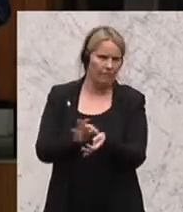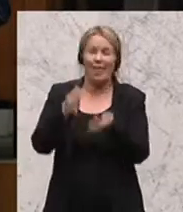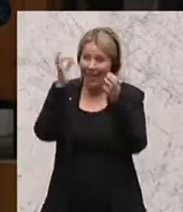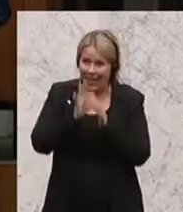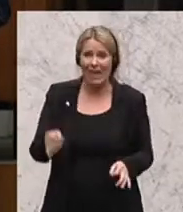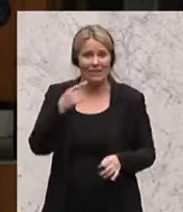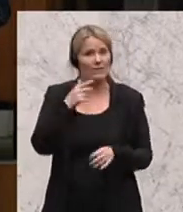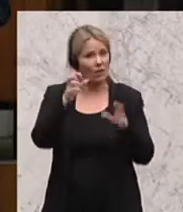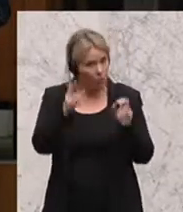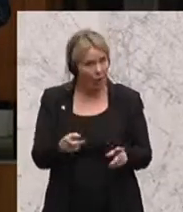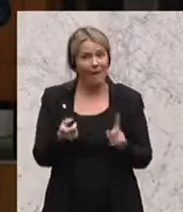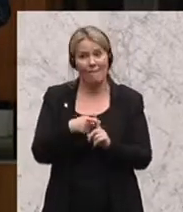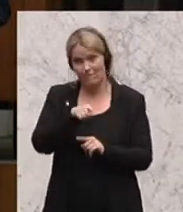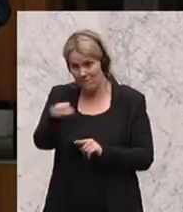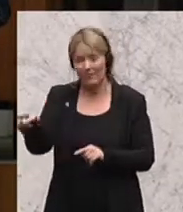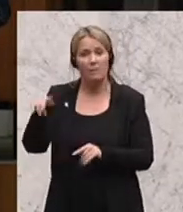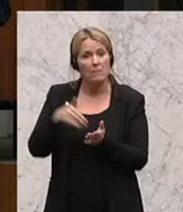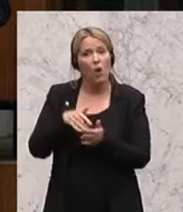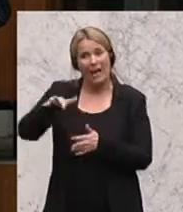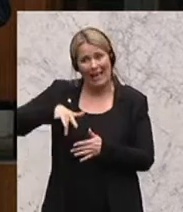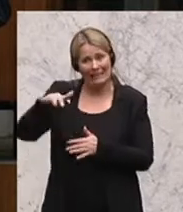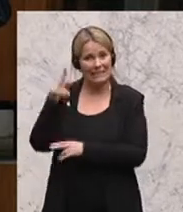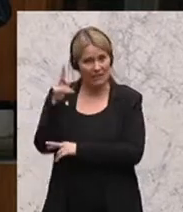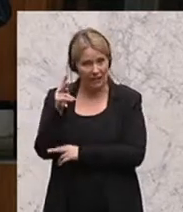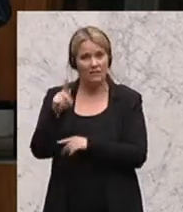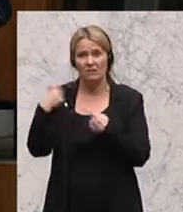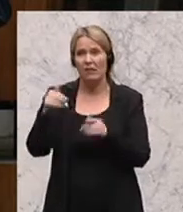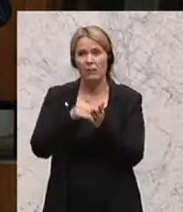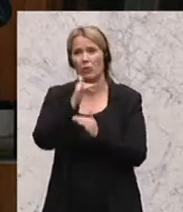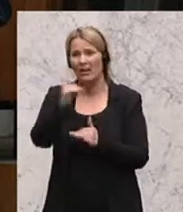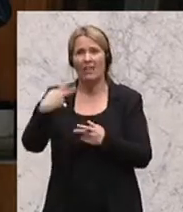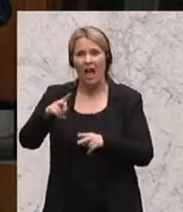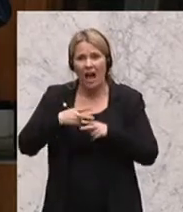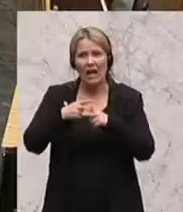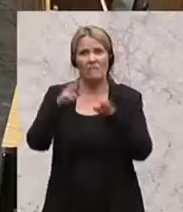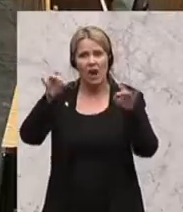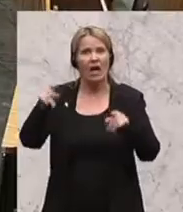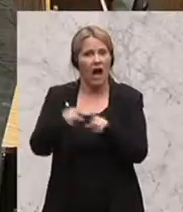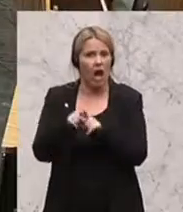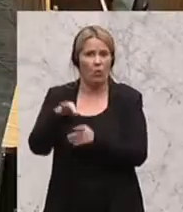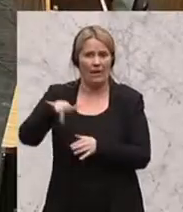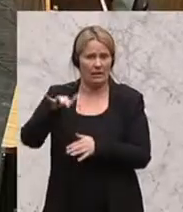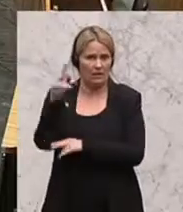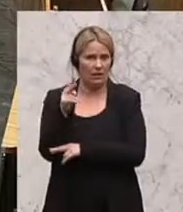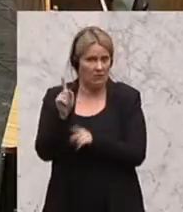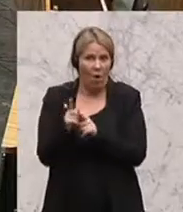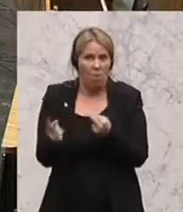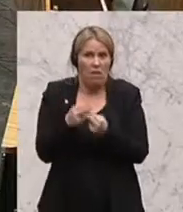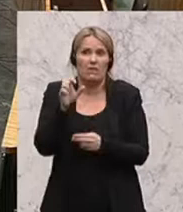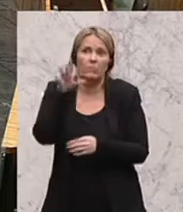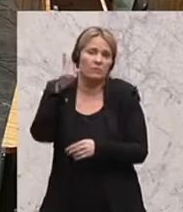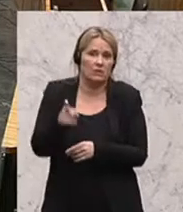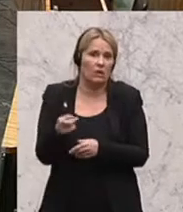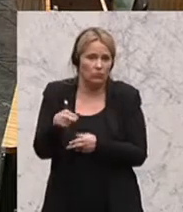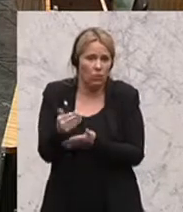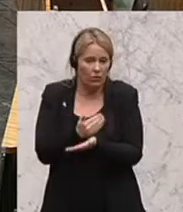sagen wir, okay, wenn die eine Registrierkasse braucht, dann braucht jeder Nachhilfelehrer auch eine Registrierkasse. Der ist auch bald bei 15.000. Dann